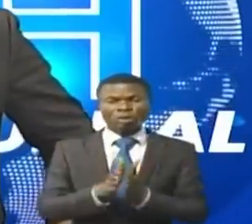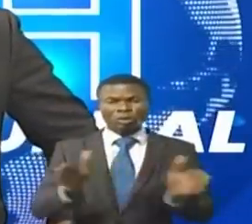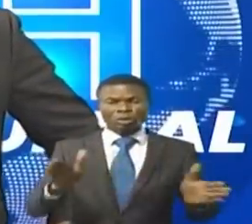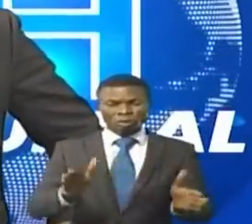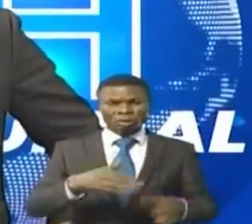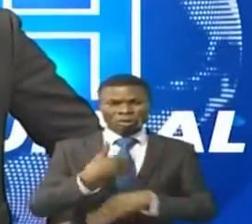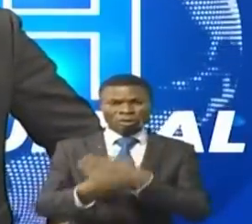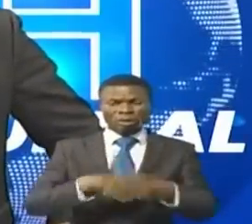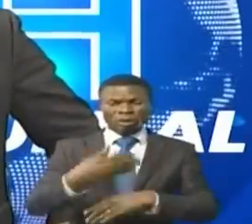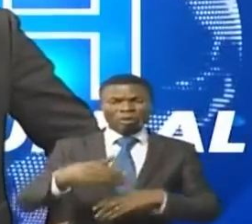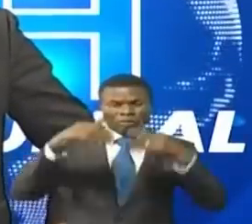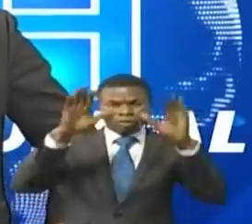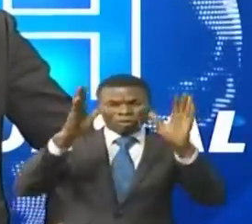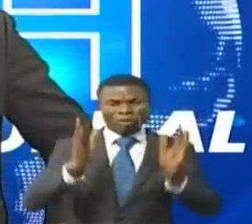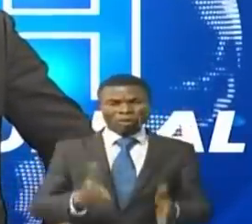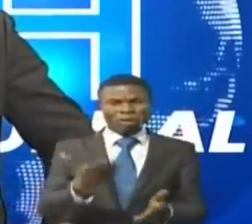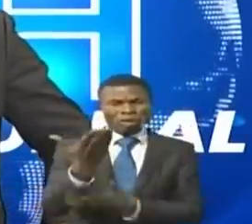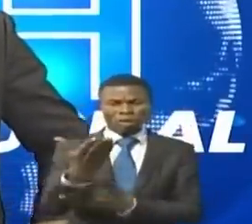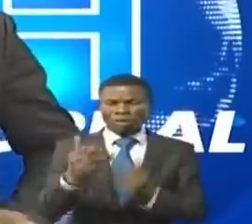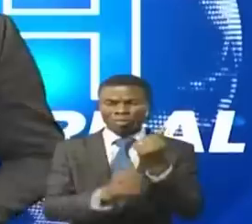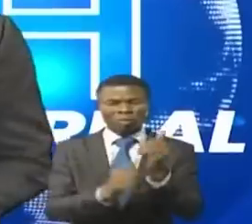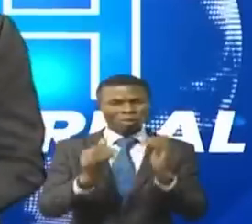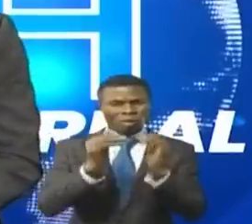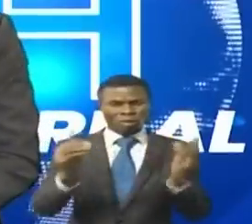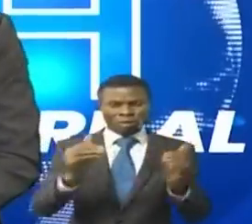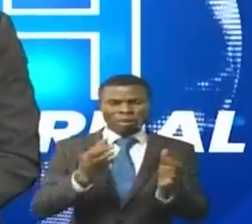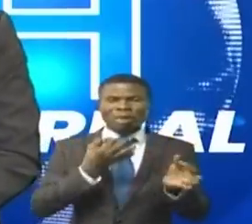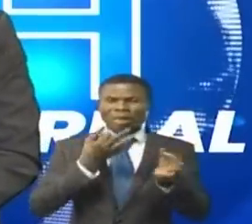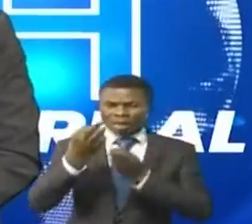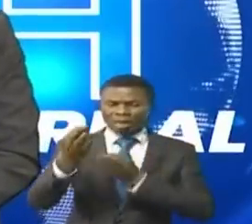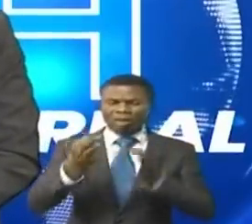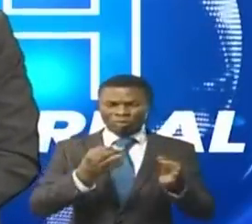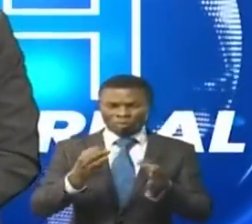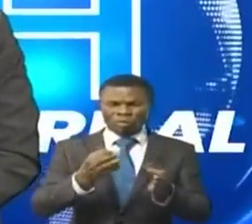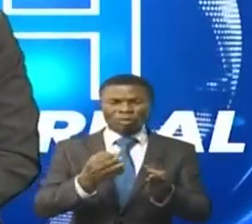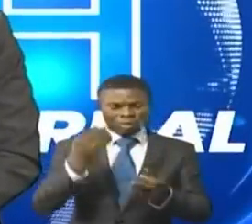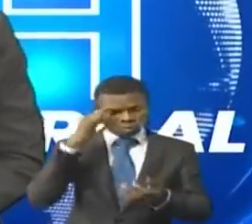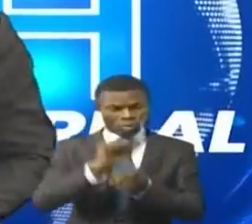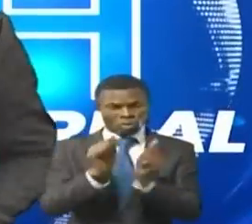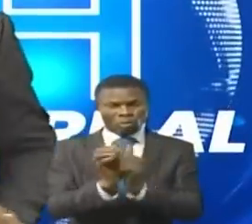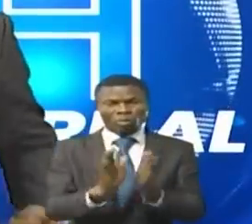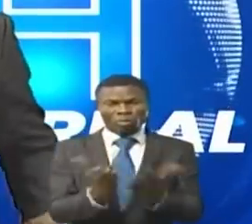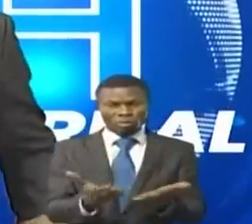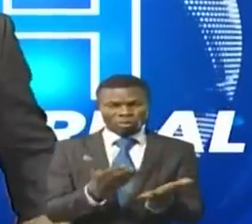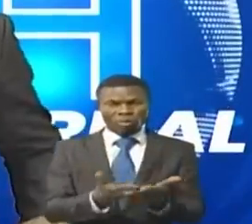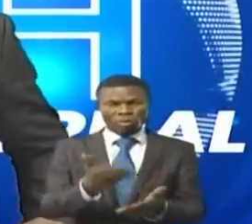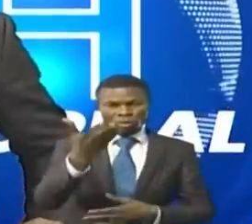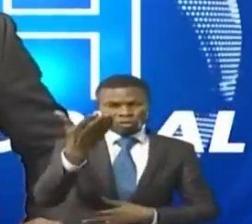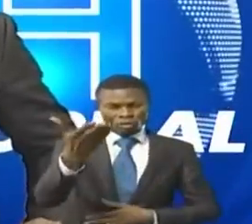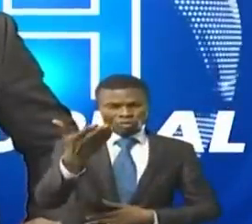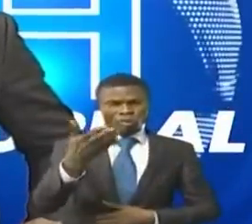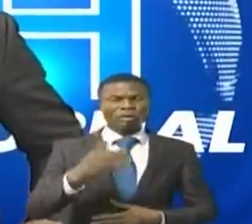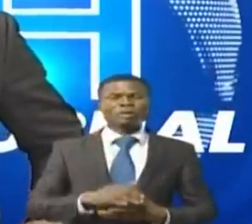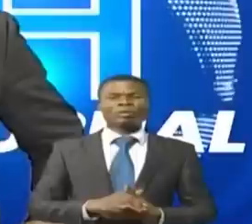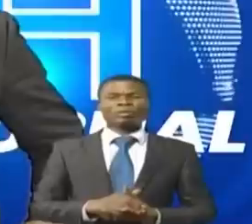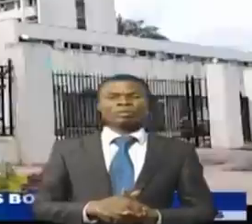aux affaires étrangères calme les esprits, il a fait une mise au point quant à ce reportage d'Ouris